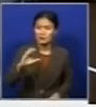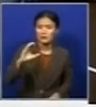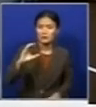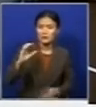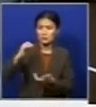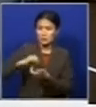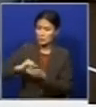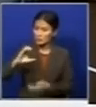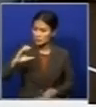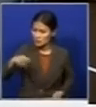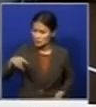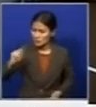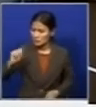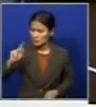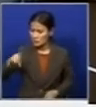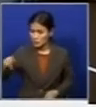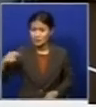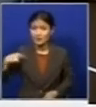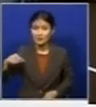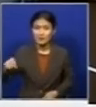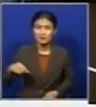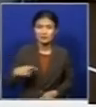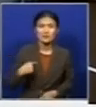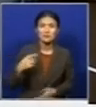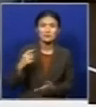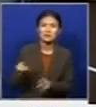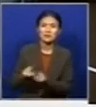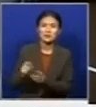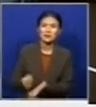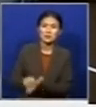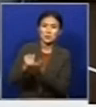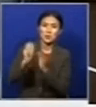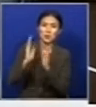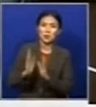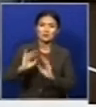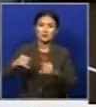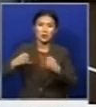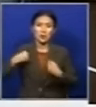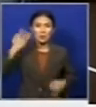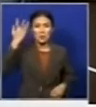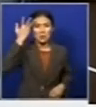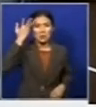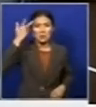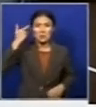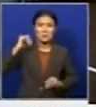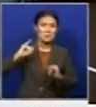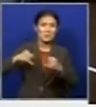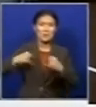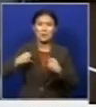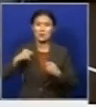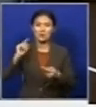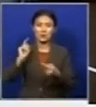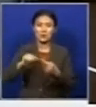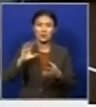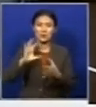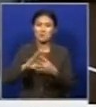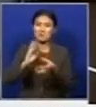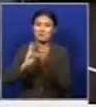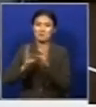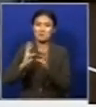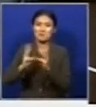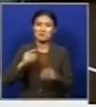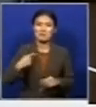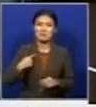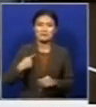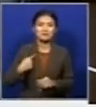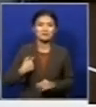ะคุ้มครองเจ้าของสิทธิบัตรเมล็ดพันธุ์ทั้งหมดจะต้องซื้อจากเจ้าของลิขสิทธิ์เจ้